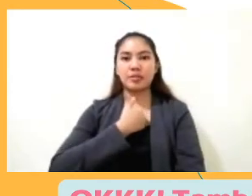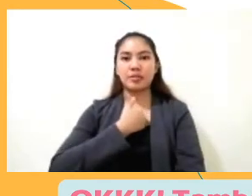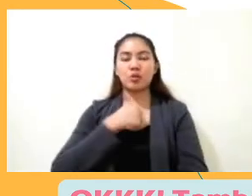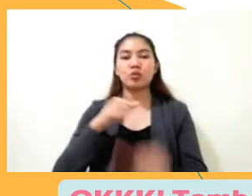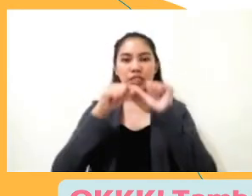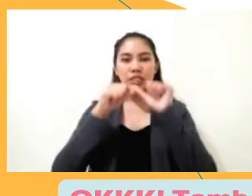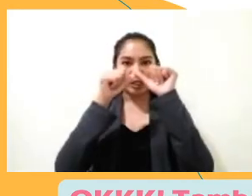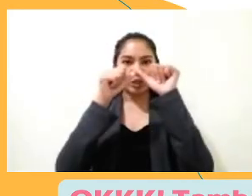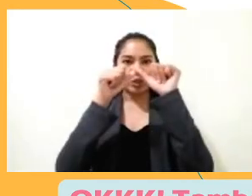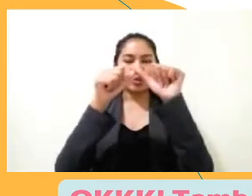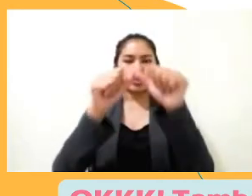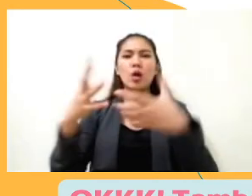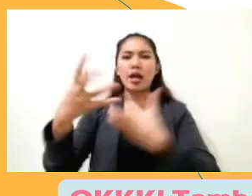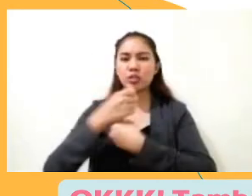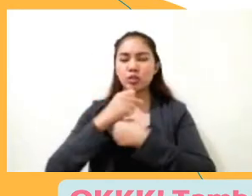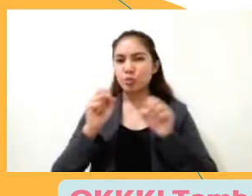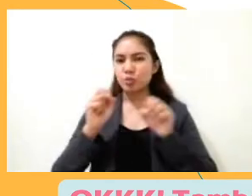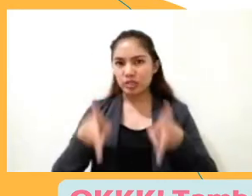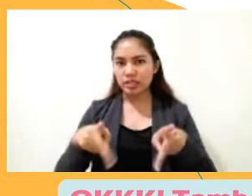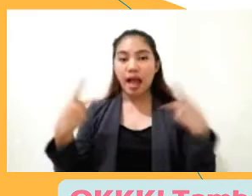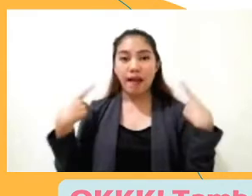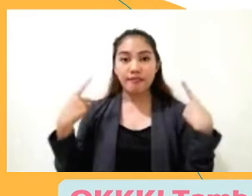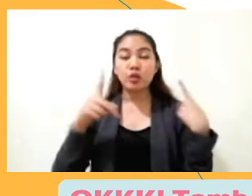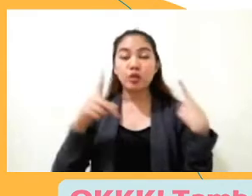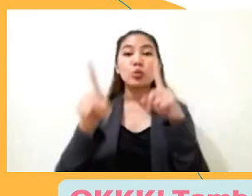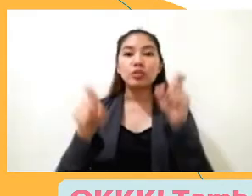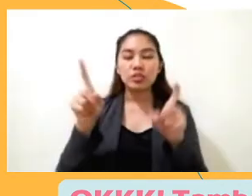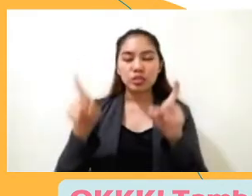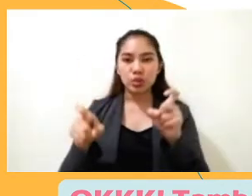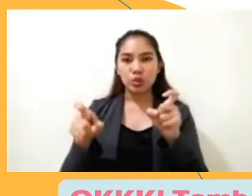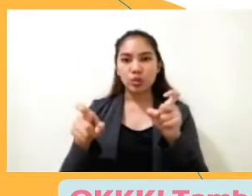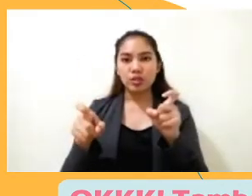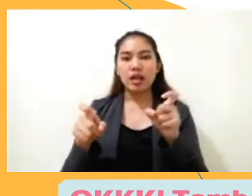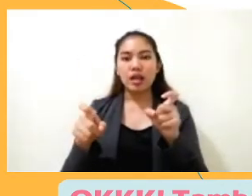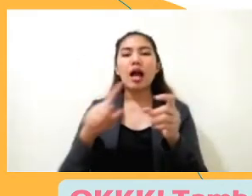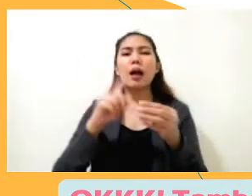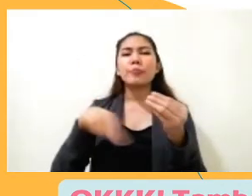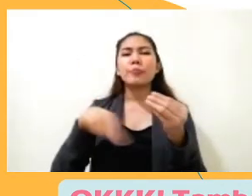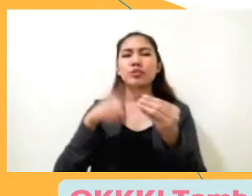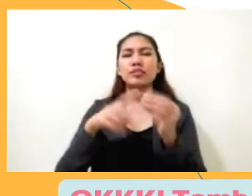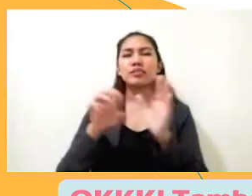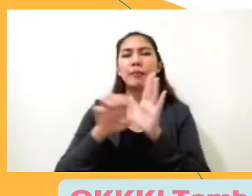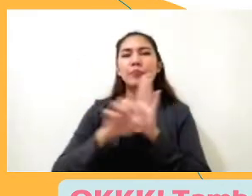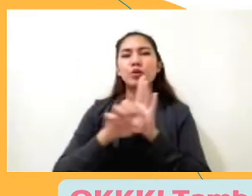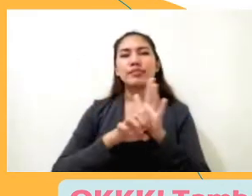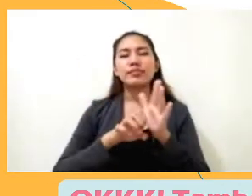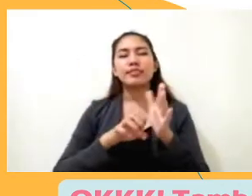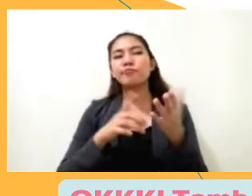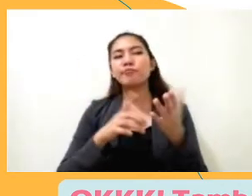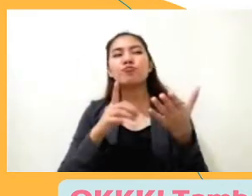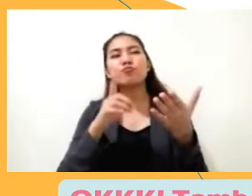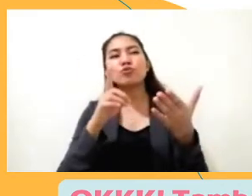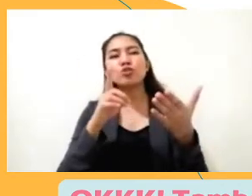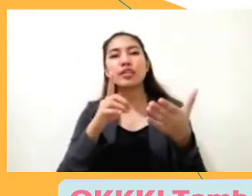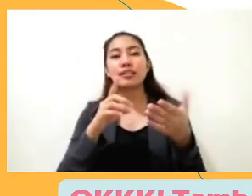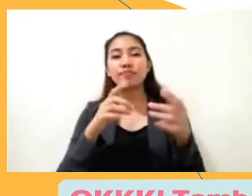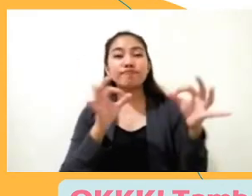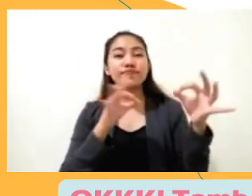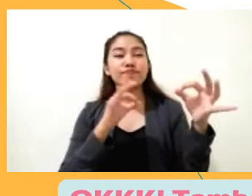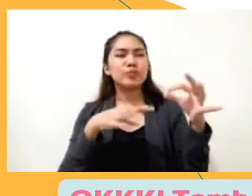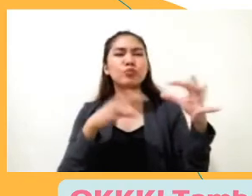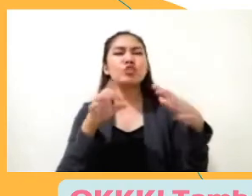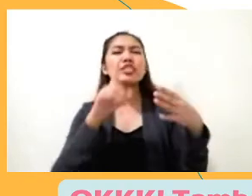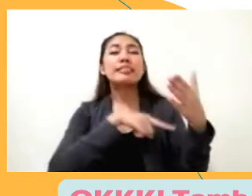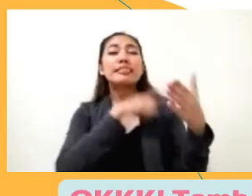risks, meron pong question naman ngayon on criticism. So siguro makaka-relate dito si Ate Kare din bilang